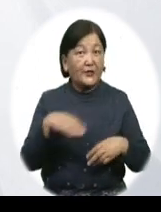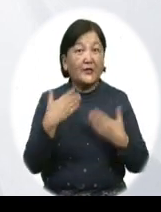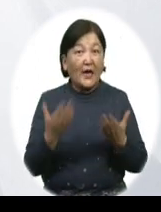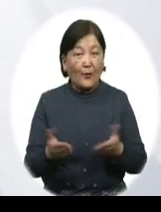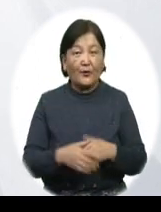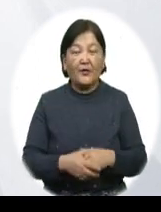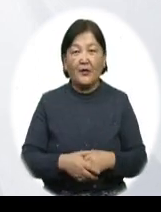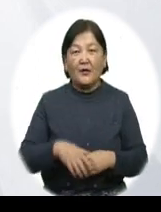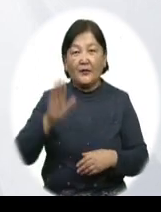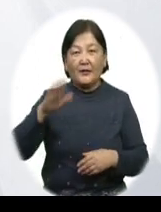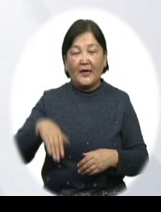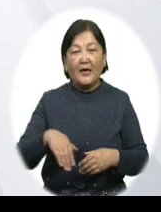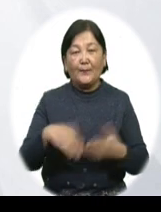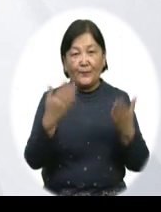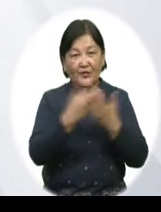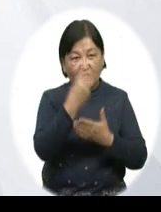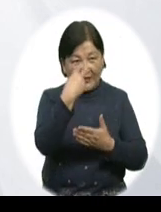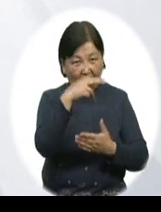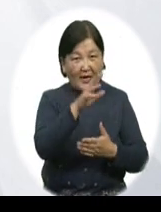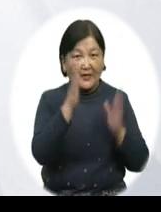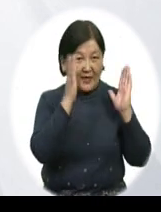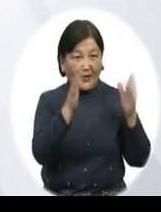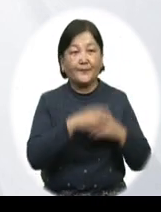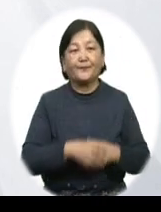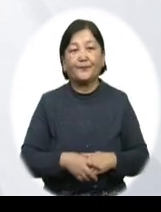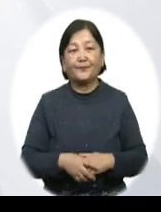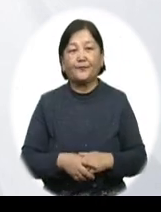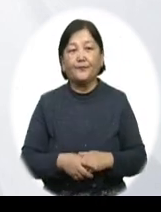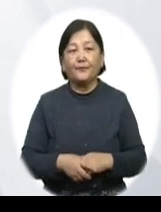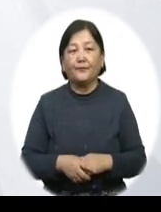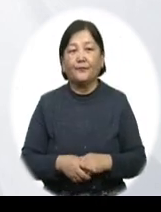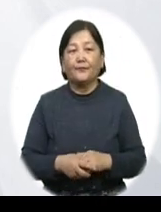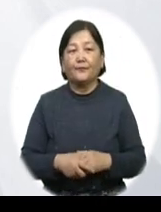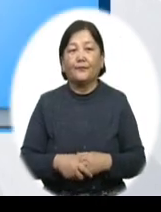тулд та бүхэн дараах бичлэгт анхаарлаа төвлөрүүлээрэй.